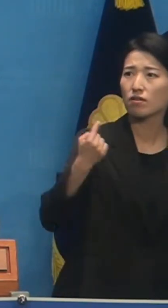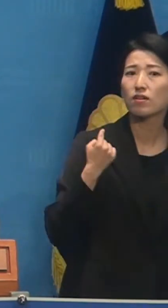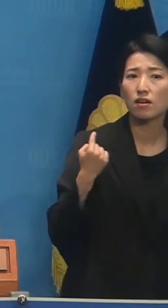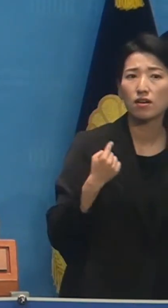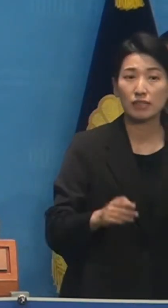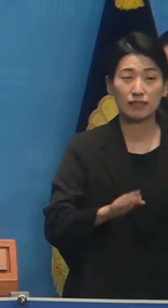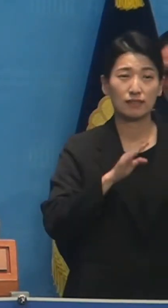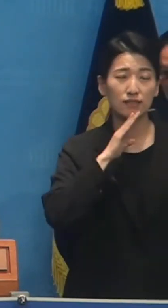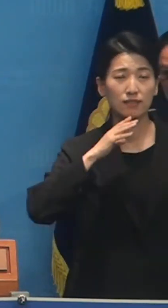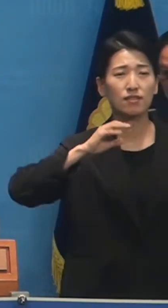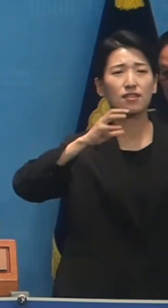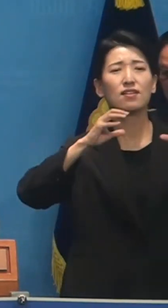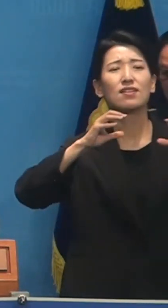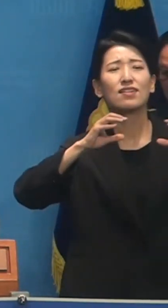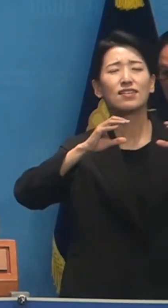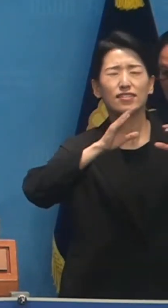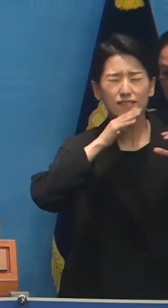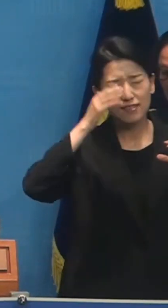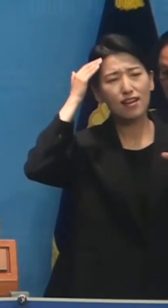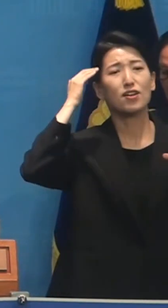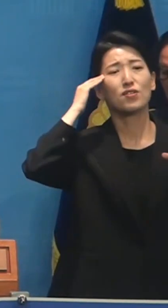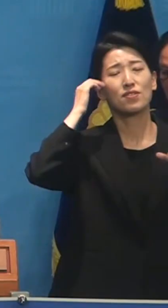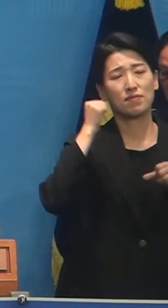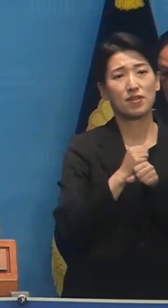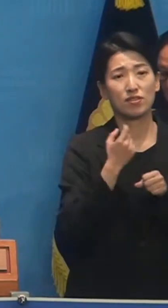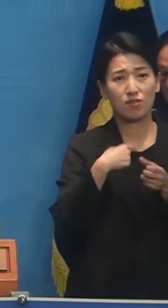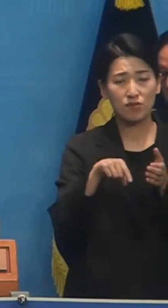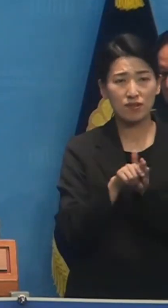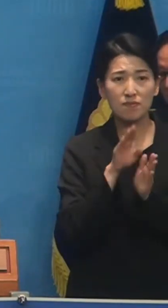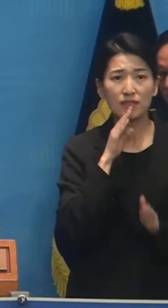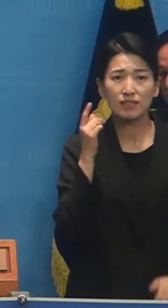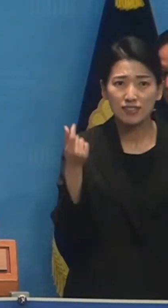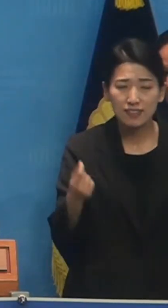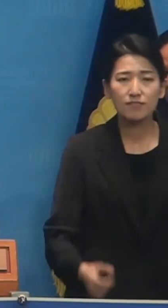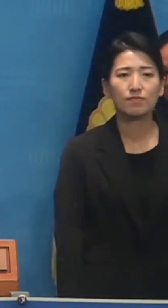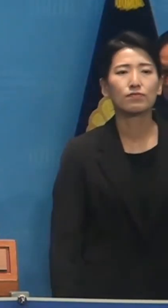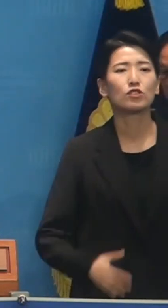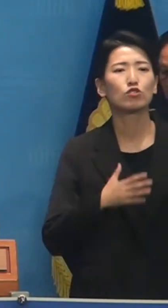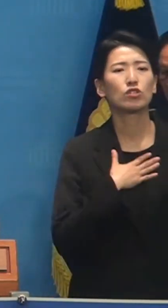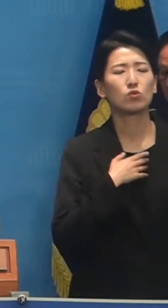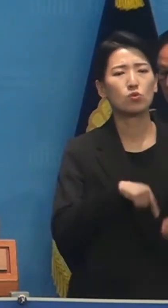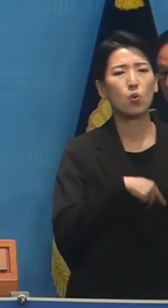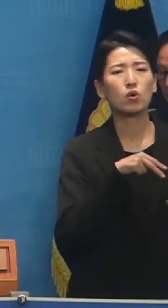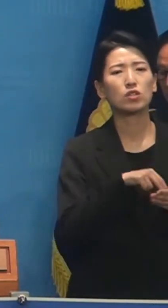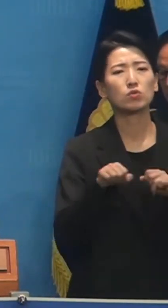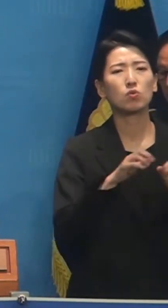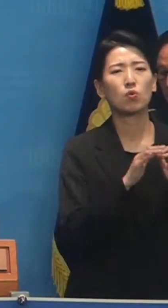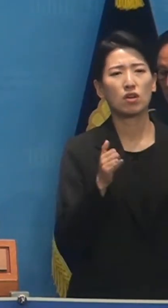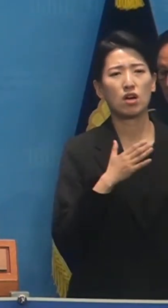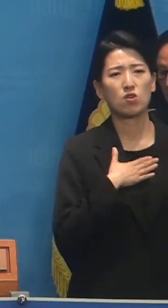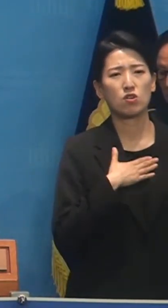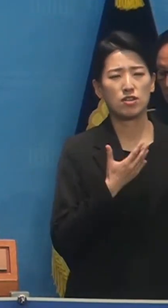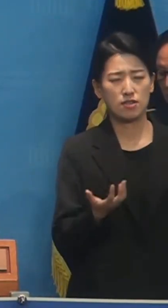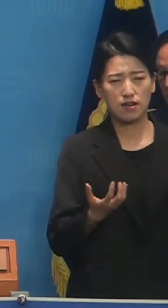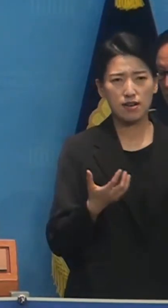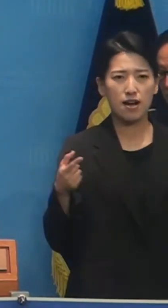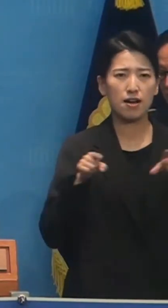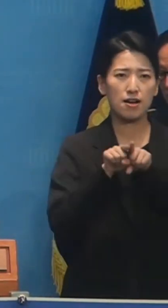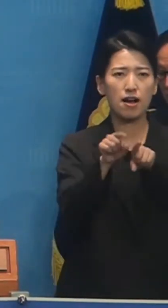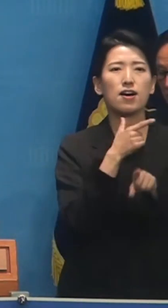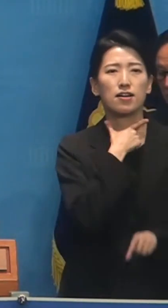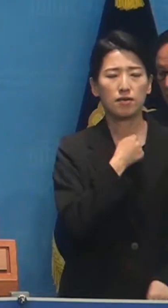위해 우리는 의열정신으로 역사적 책임과 의무를 다할 것이다. 2025년